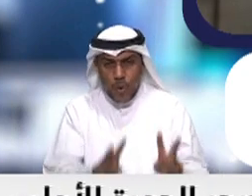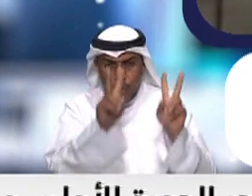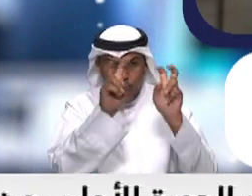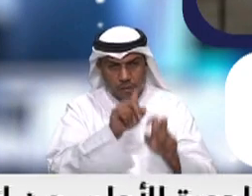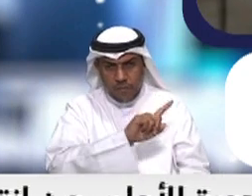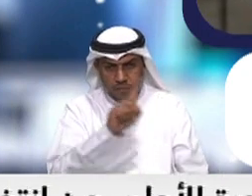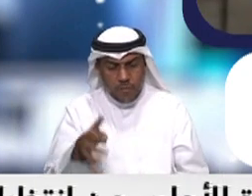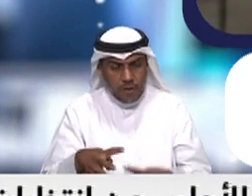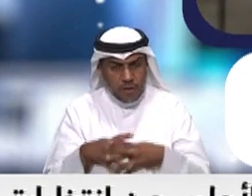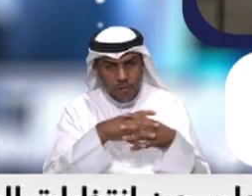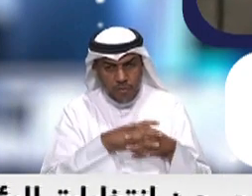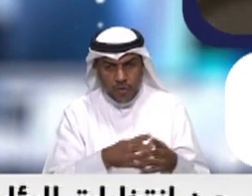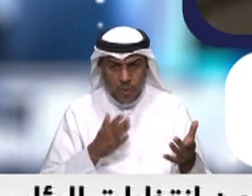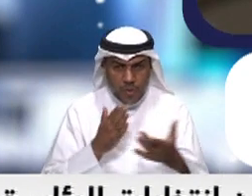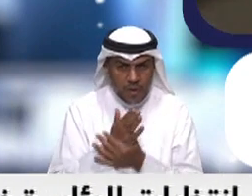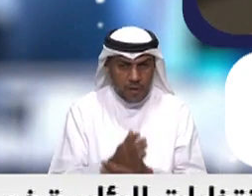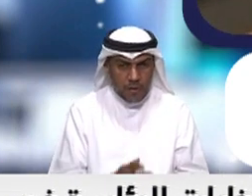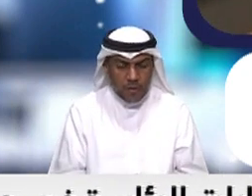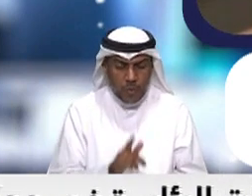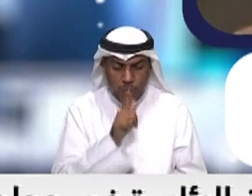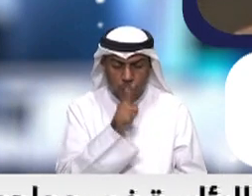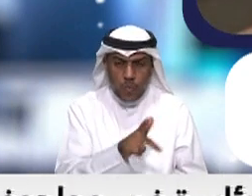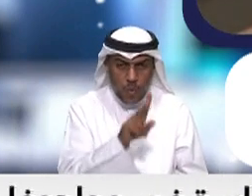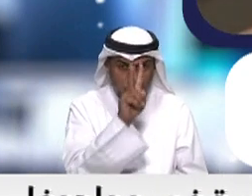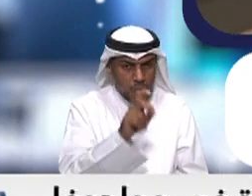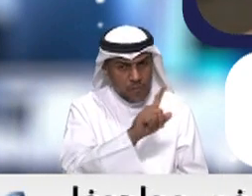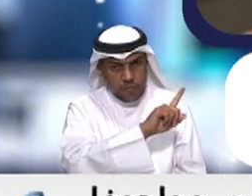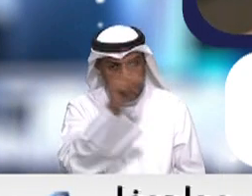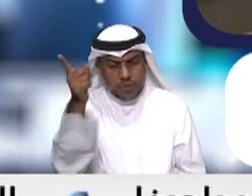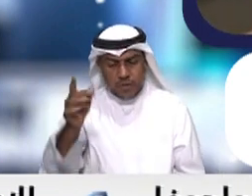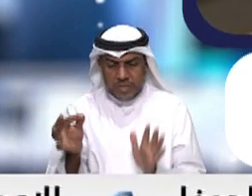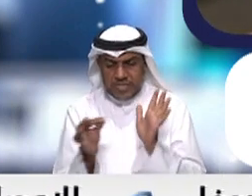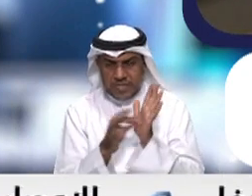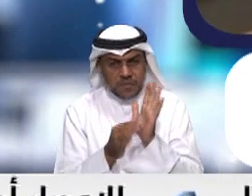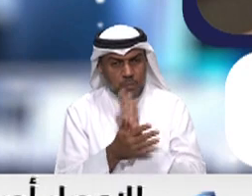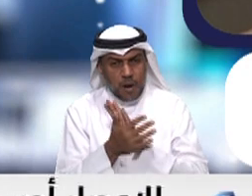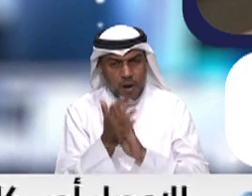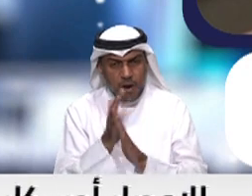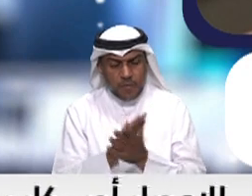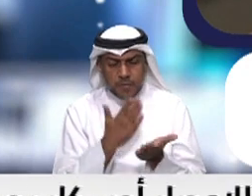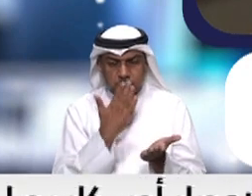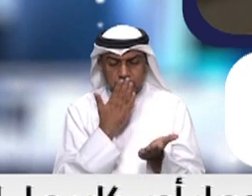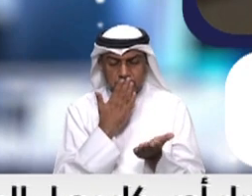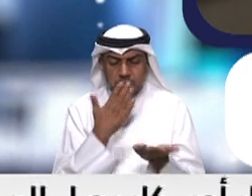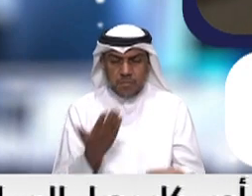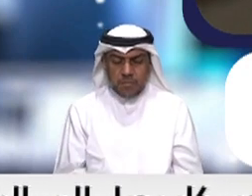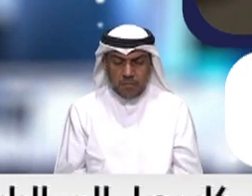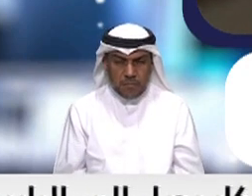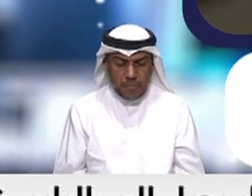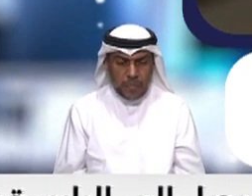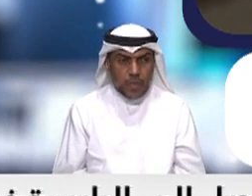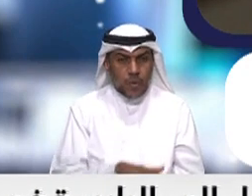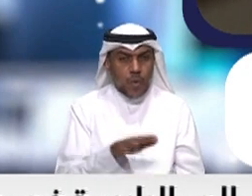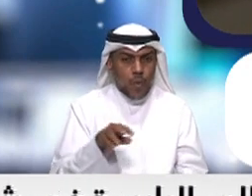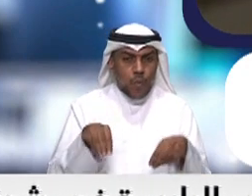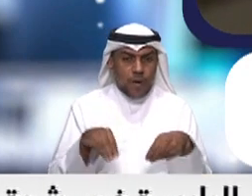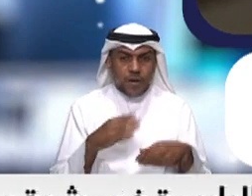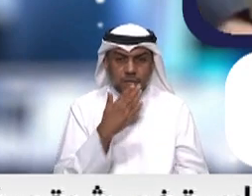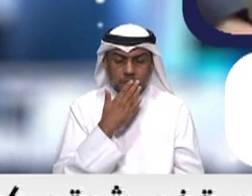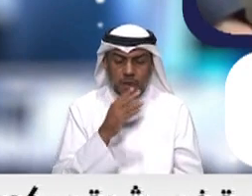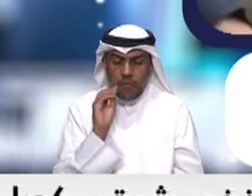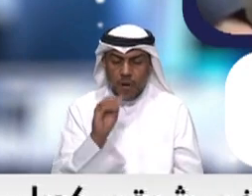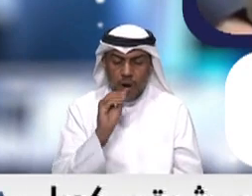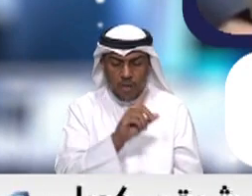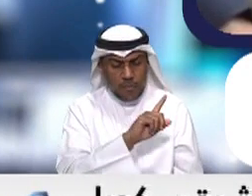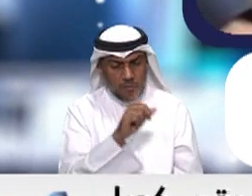ضرب مواقع حزب الله في الجنوب. القوات الإسرائيلية الآن موجودة داخل الجنوب اللبناني